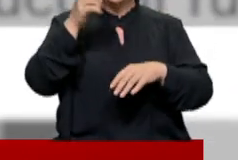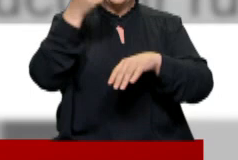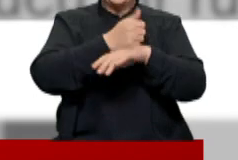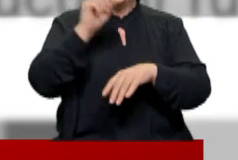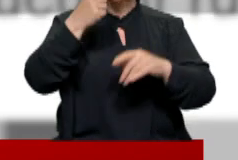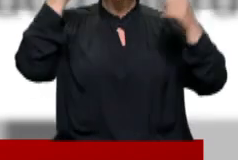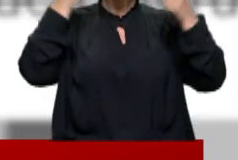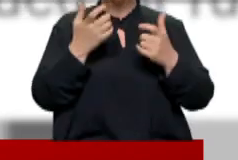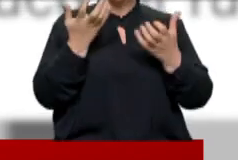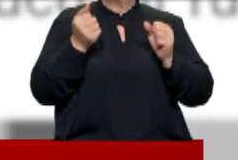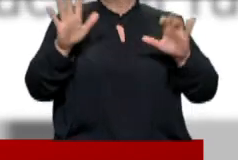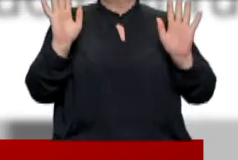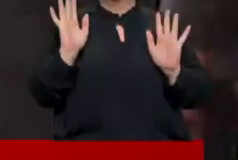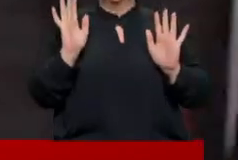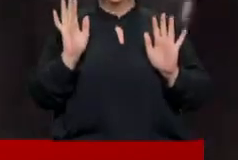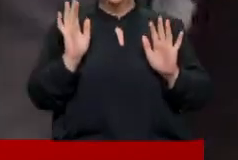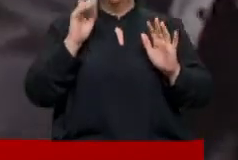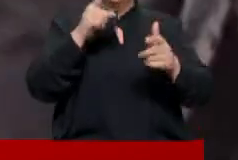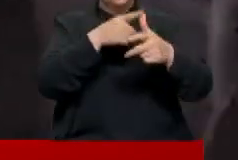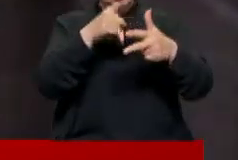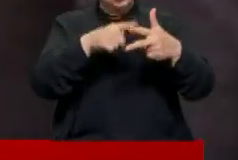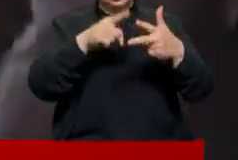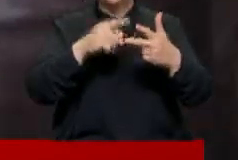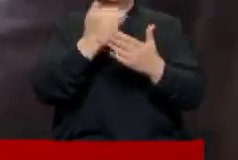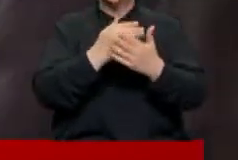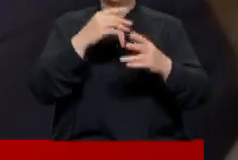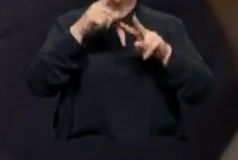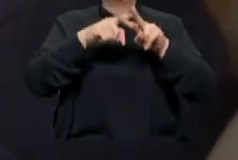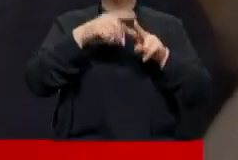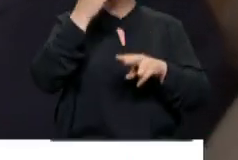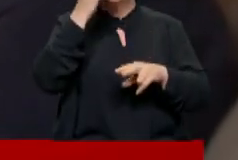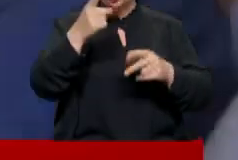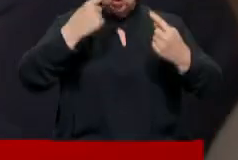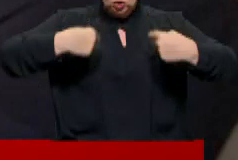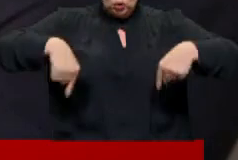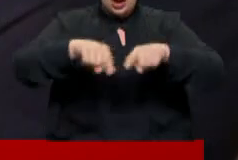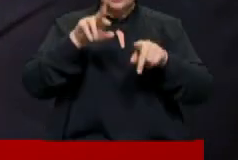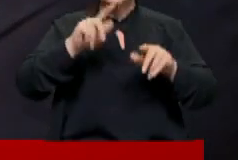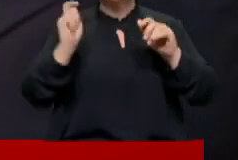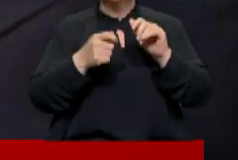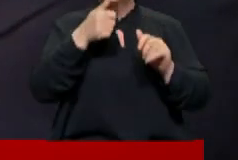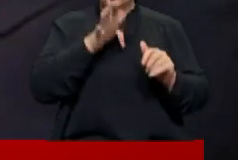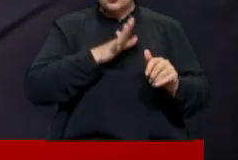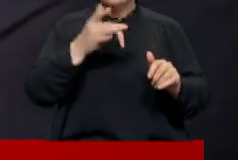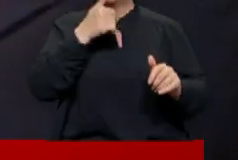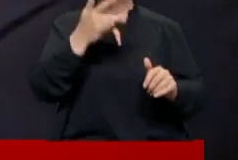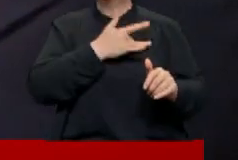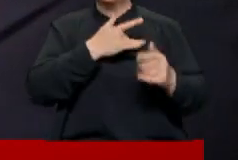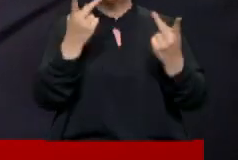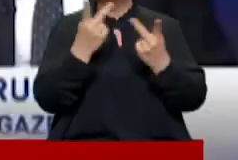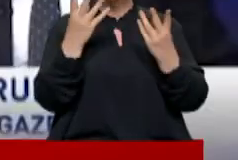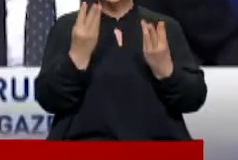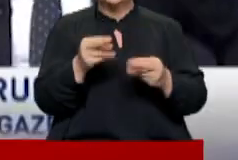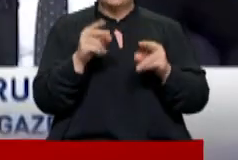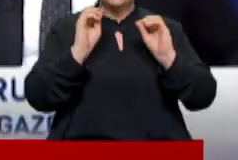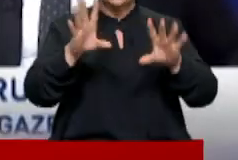iktidarlarında sorumluluk almamış olması. Bu madde Abdullah Gül gibi yuvarlak masadaki Davutoğlu ve Babacan'a da mesaj olarak